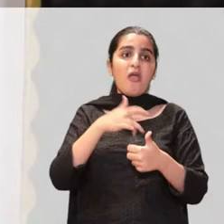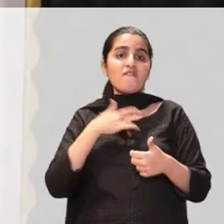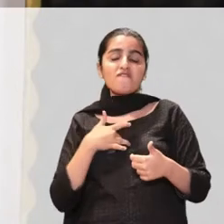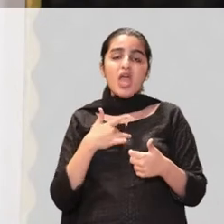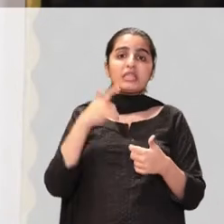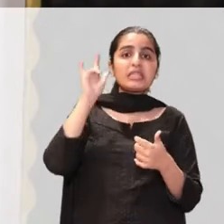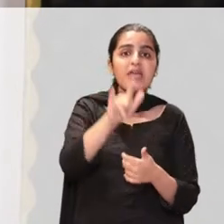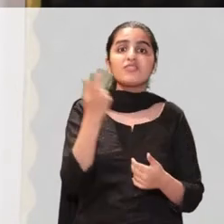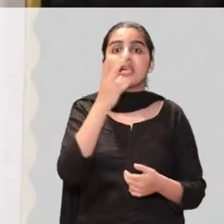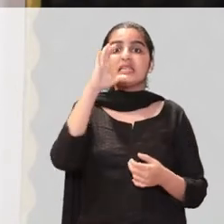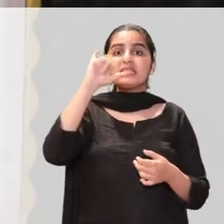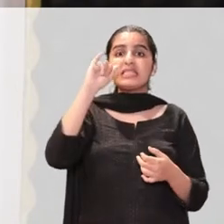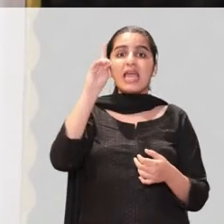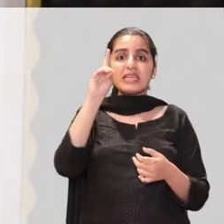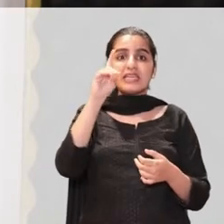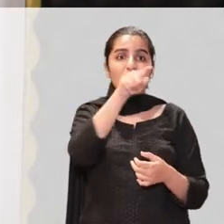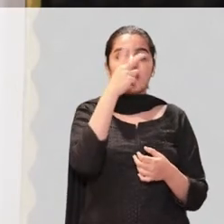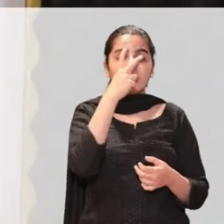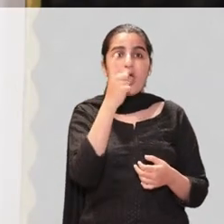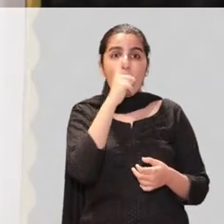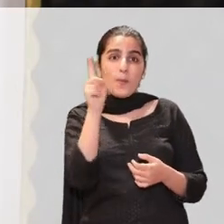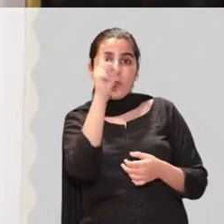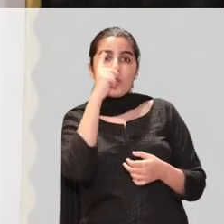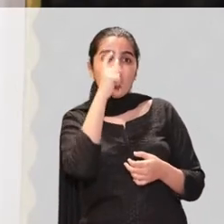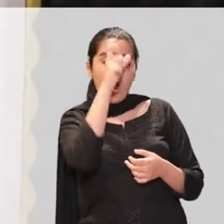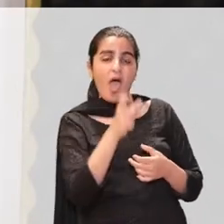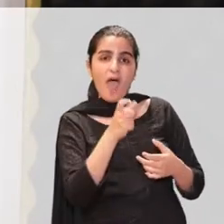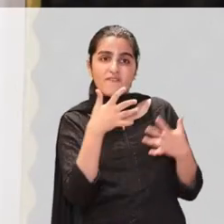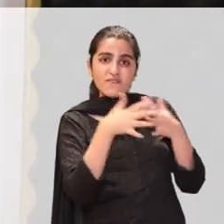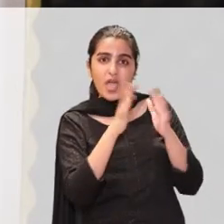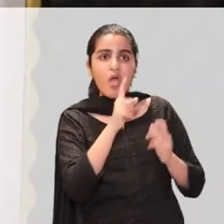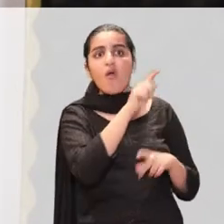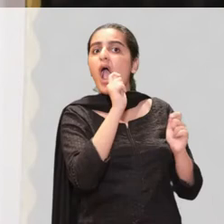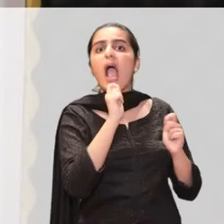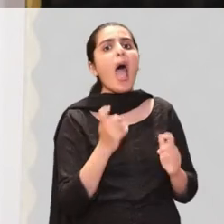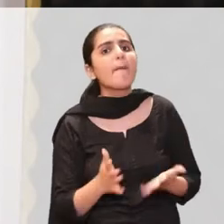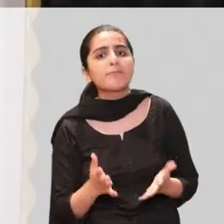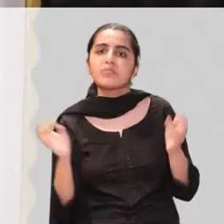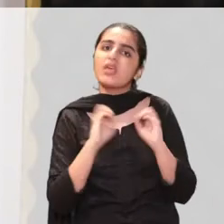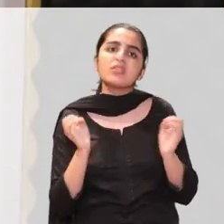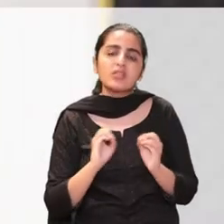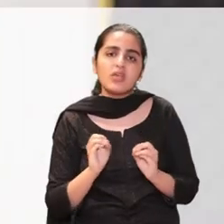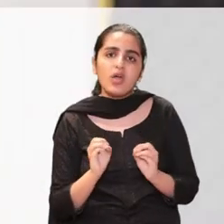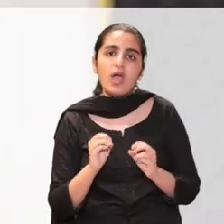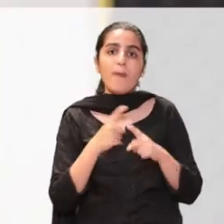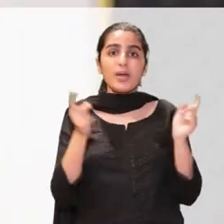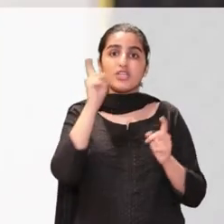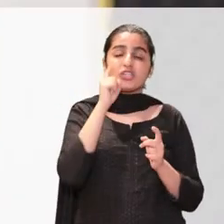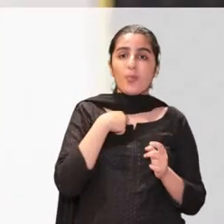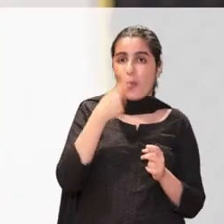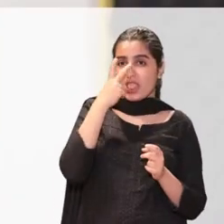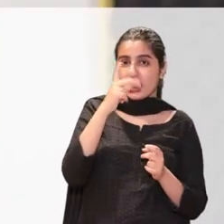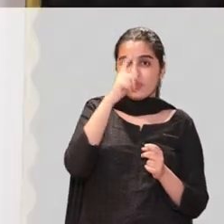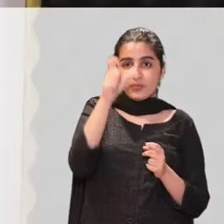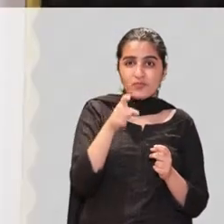कुछ करती नहीं थे तो लेकिन जब हम आपको देते हैं तो उसे लगता कि पूरा शो ही दुआ के कैरेक्टर पर बनना चाहिए थैंक यू सो मच